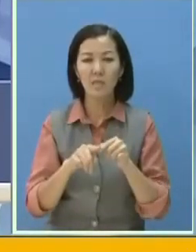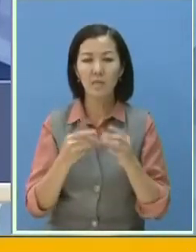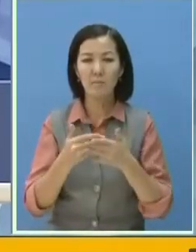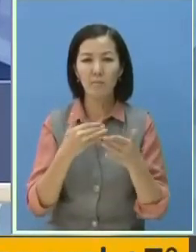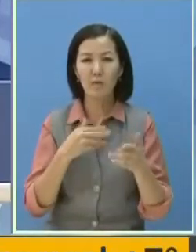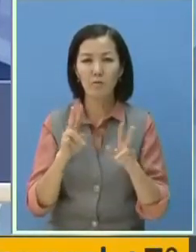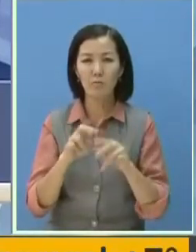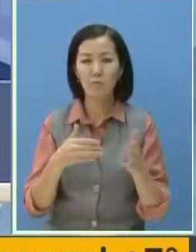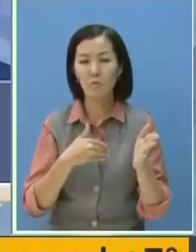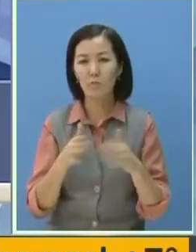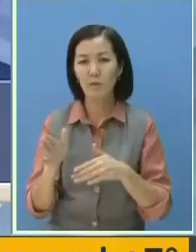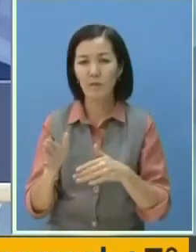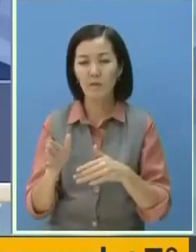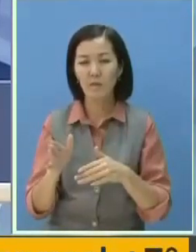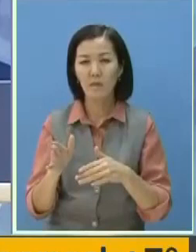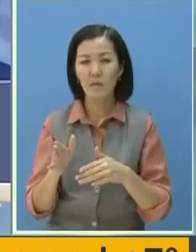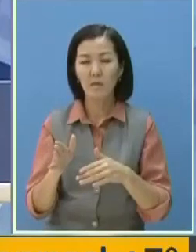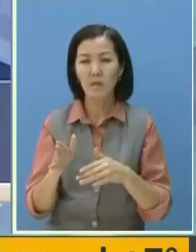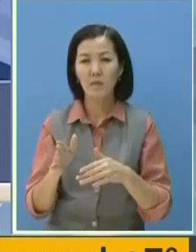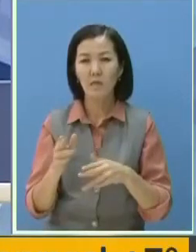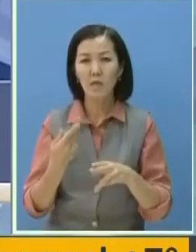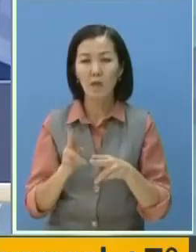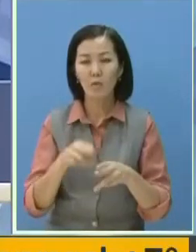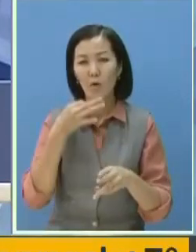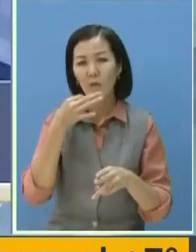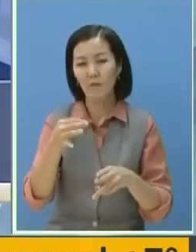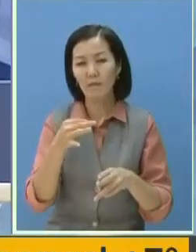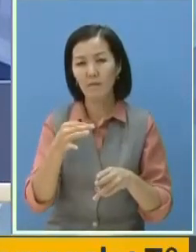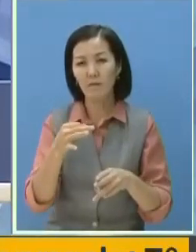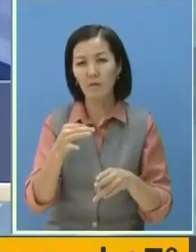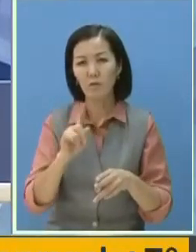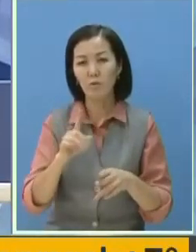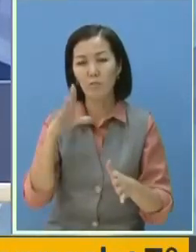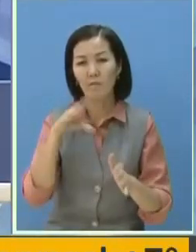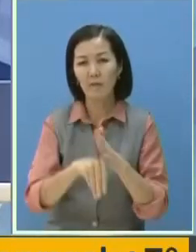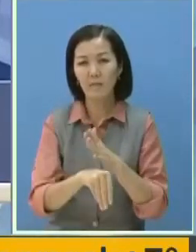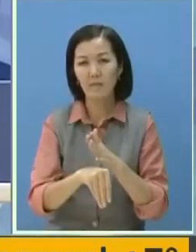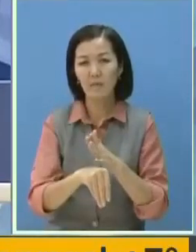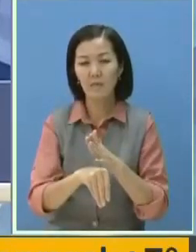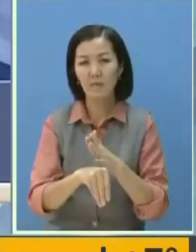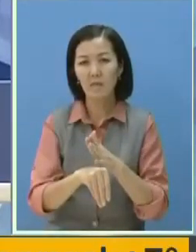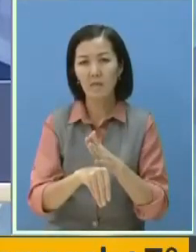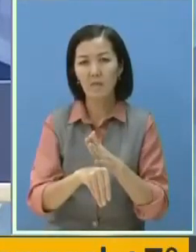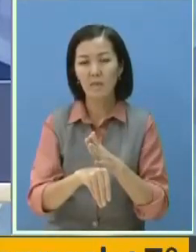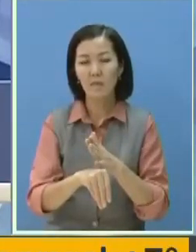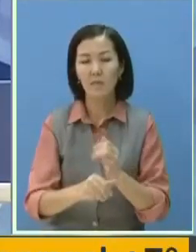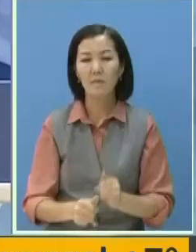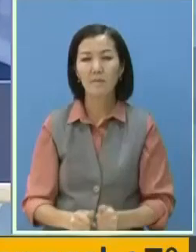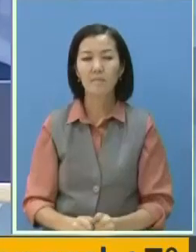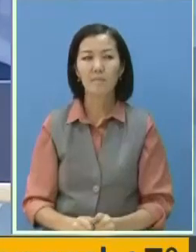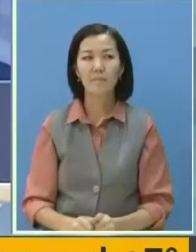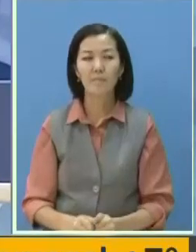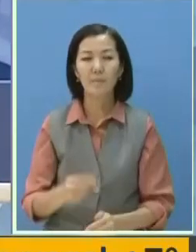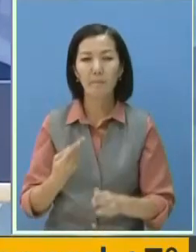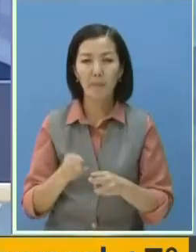и убирает те фрагменты, которые ответственны за то, чтобы войти и слиться с человеческим геномом.